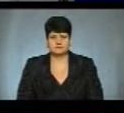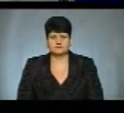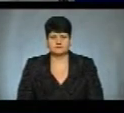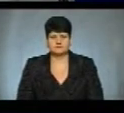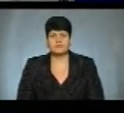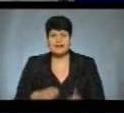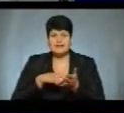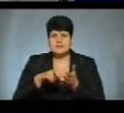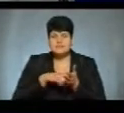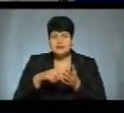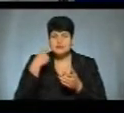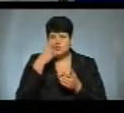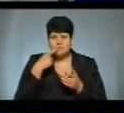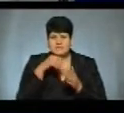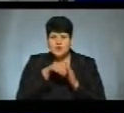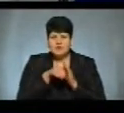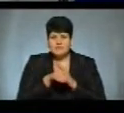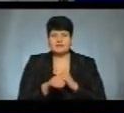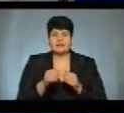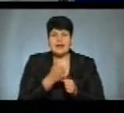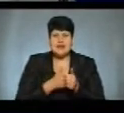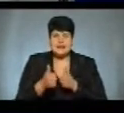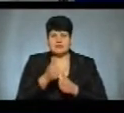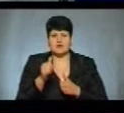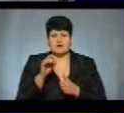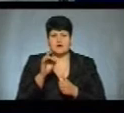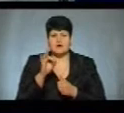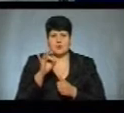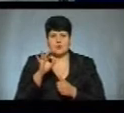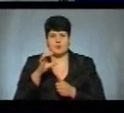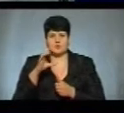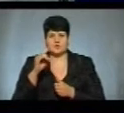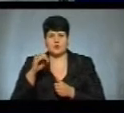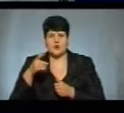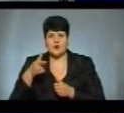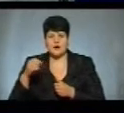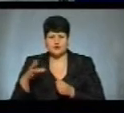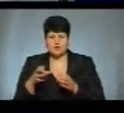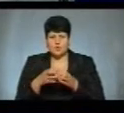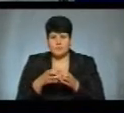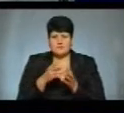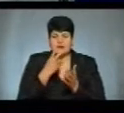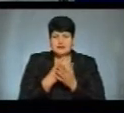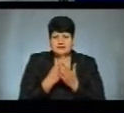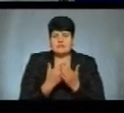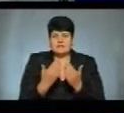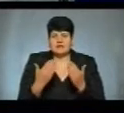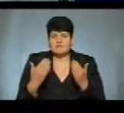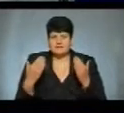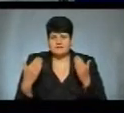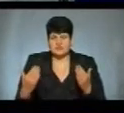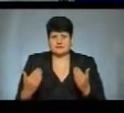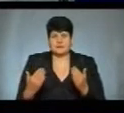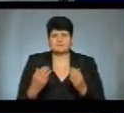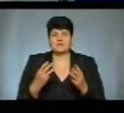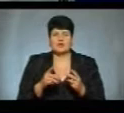Листи з особистого архіву лідера Росухацької групи Володимира Мармуса представили в експозиції документально-філателістичної виставки «Юнаки з огненої